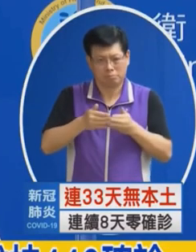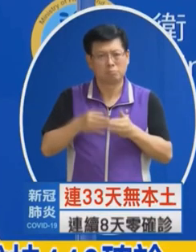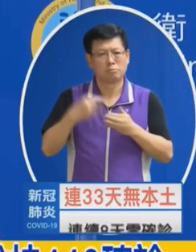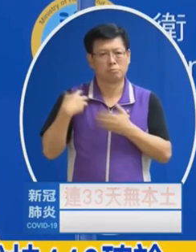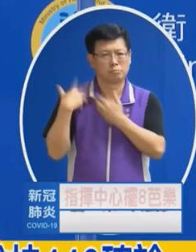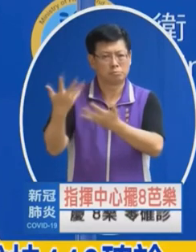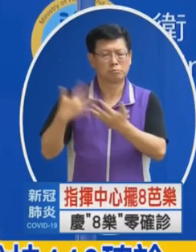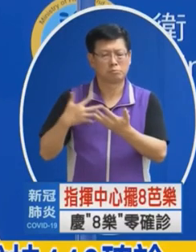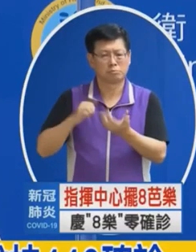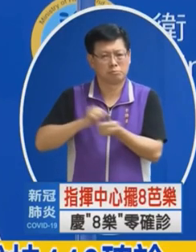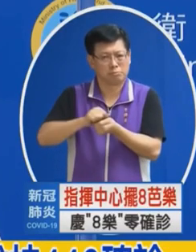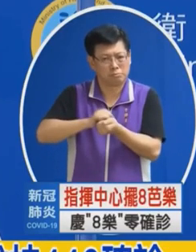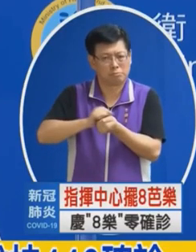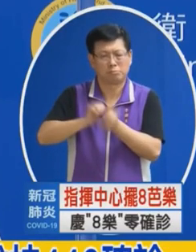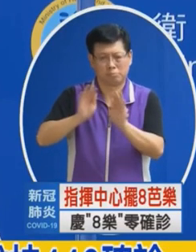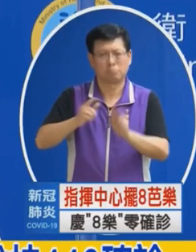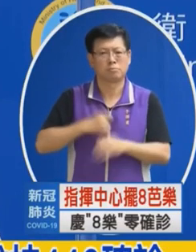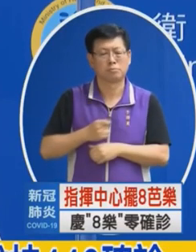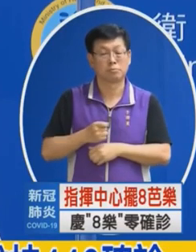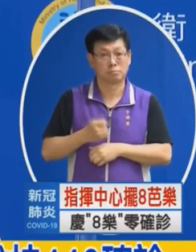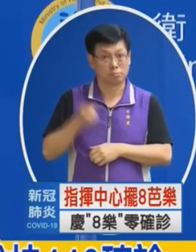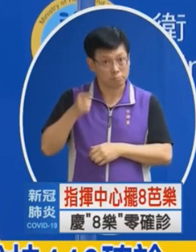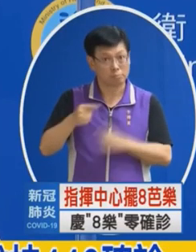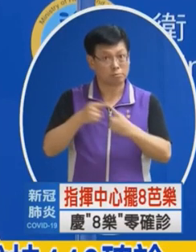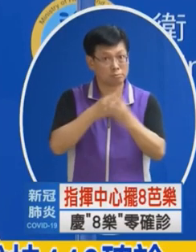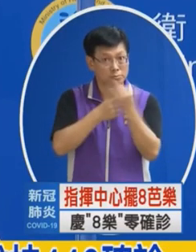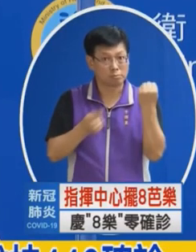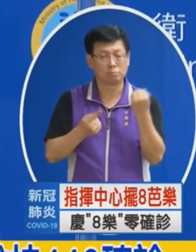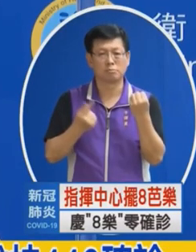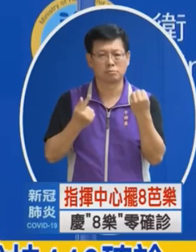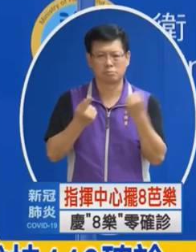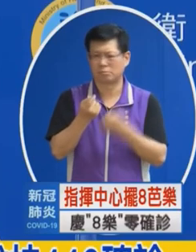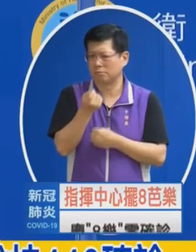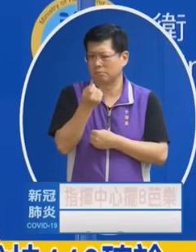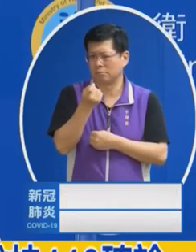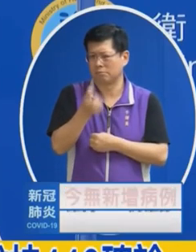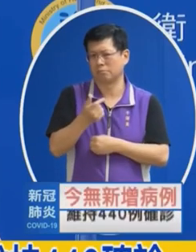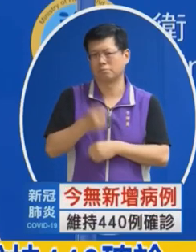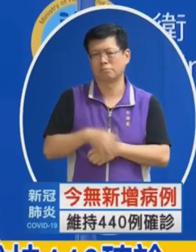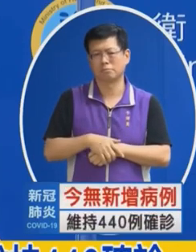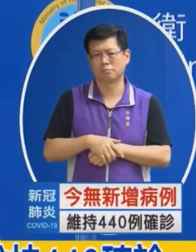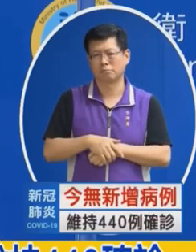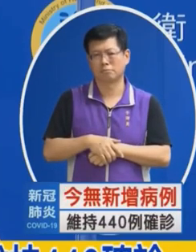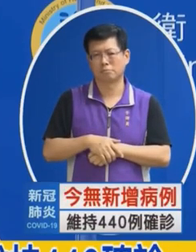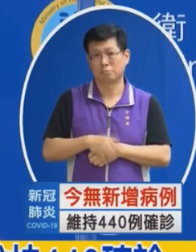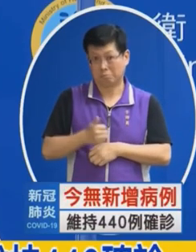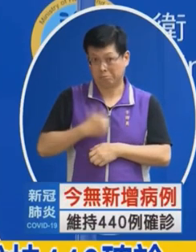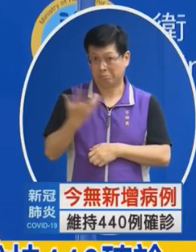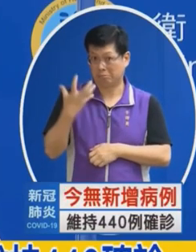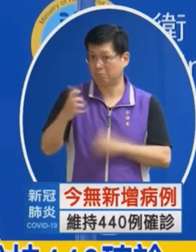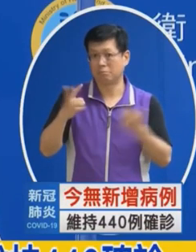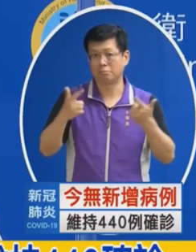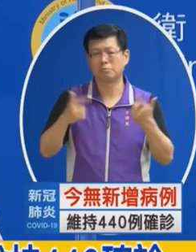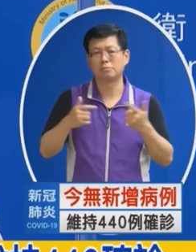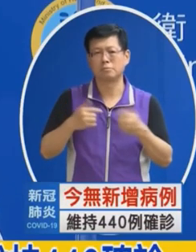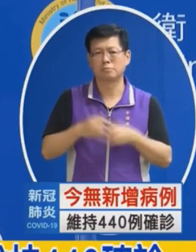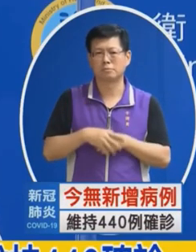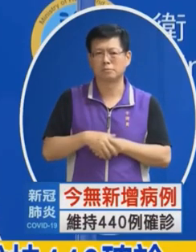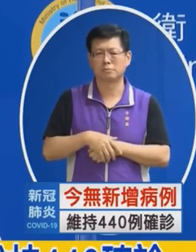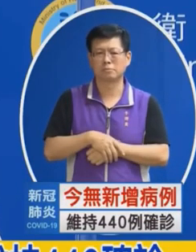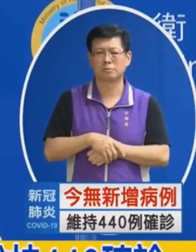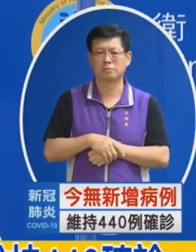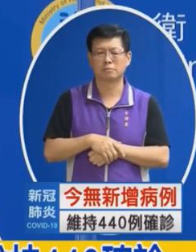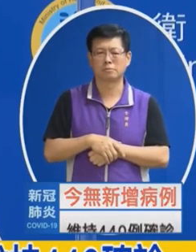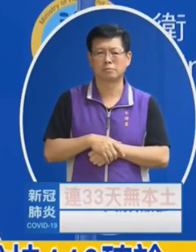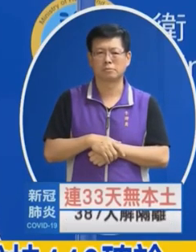要靠洗肾来帮忙，不过这些个案数是相对是很少，没有这么多，或者个案数